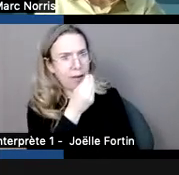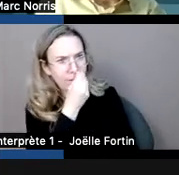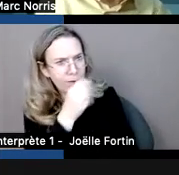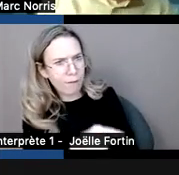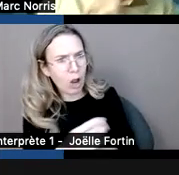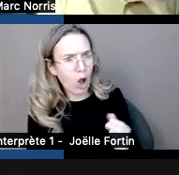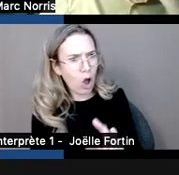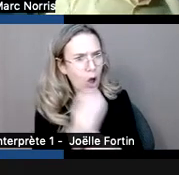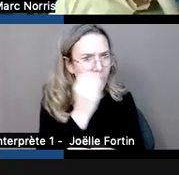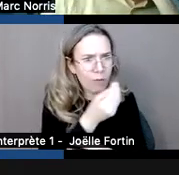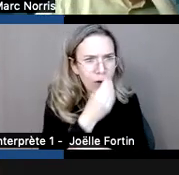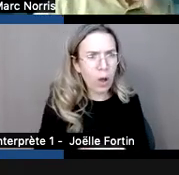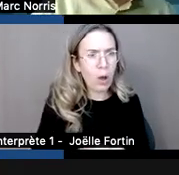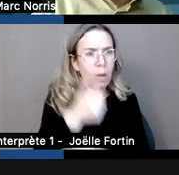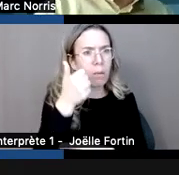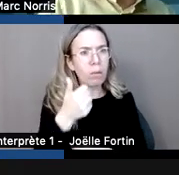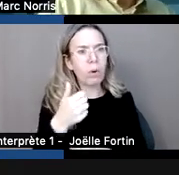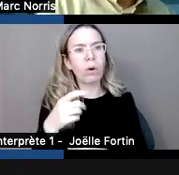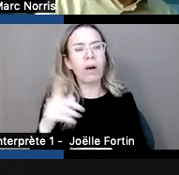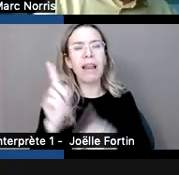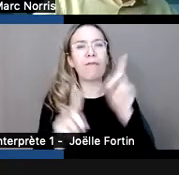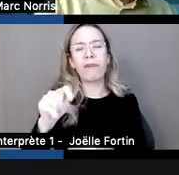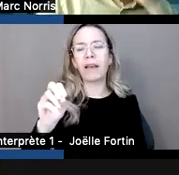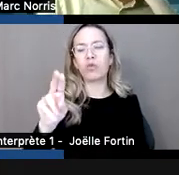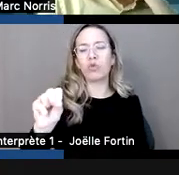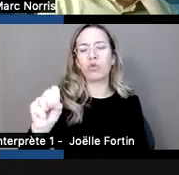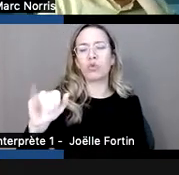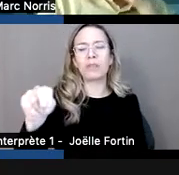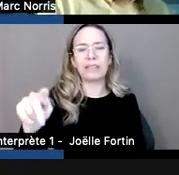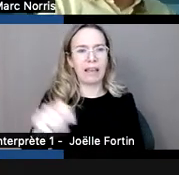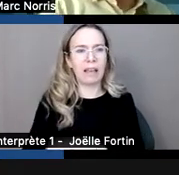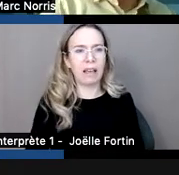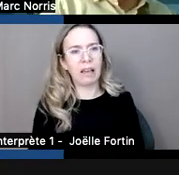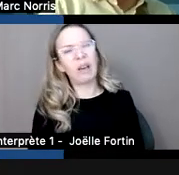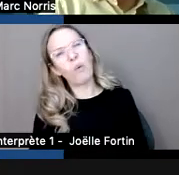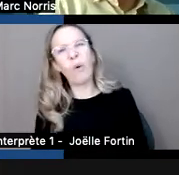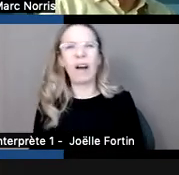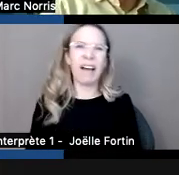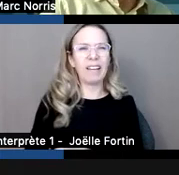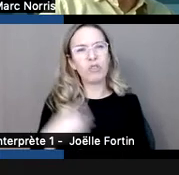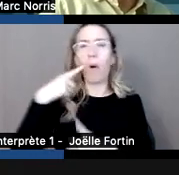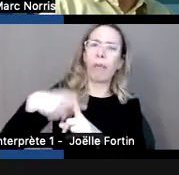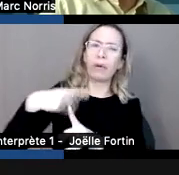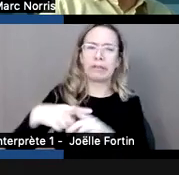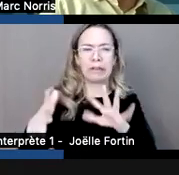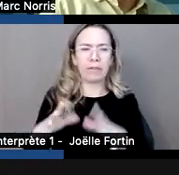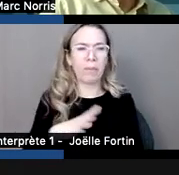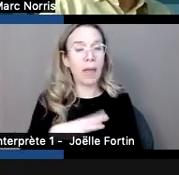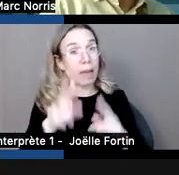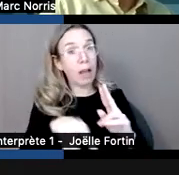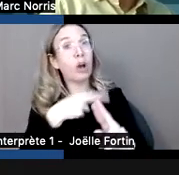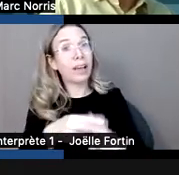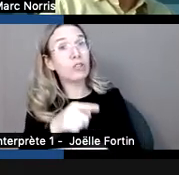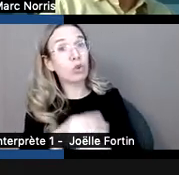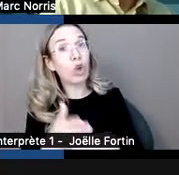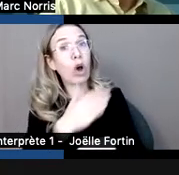fleurs, surtout pour la Toussaint. Ah, voilà. C'est pas gai. C'est pas gai, mais il y a toujours des... C'est important. Le résultat attendu avant